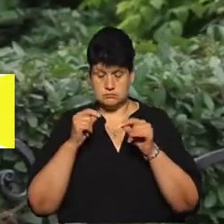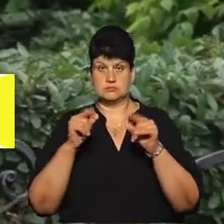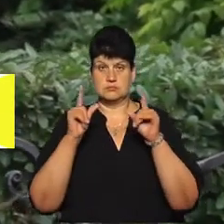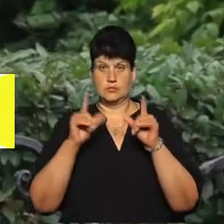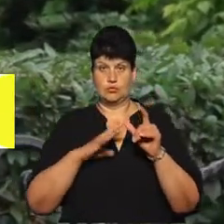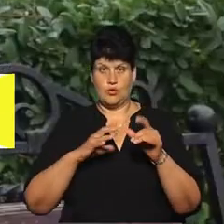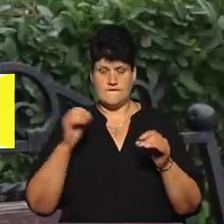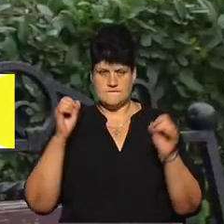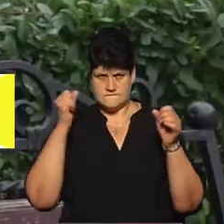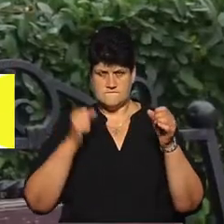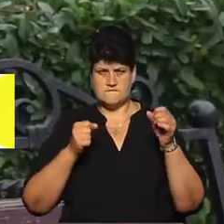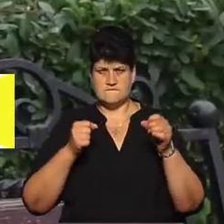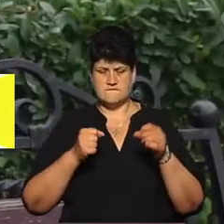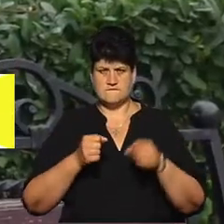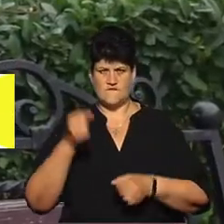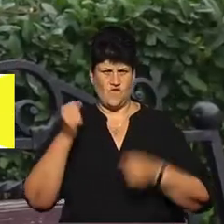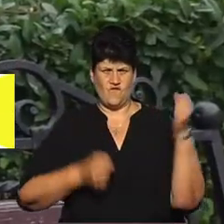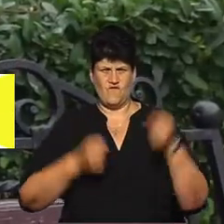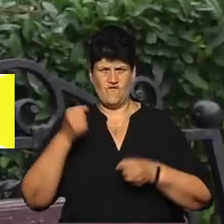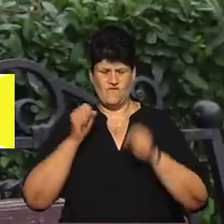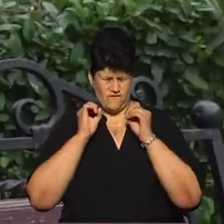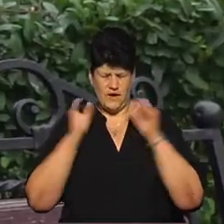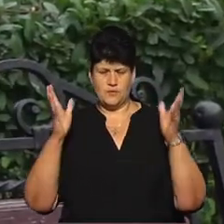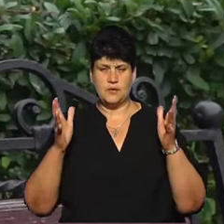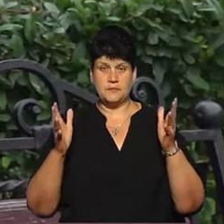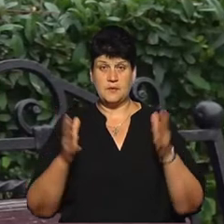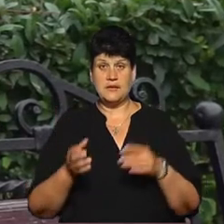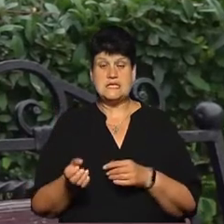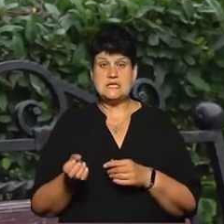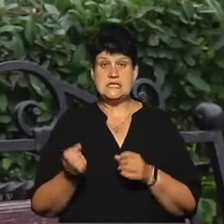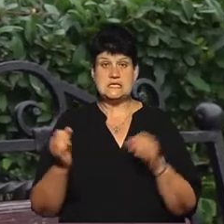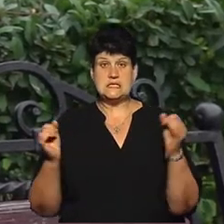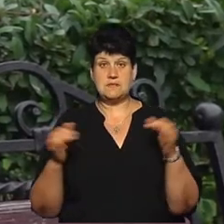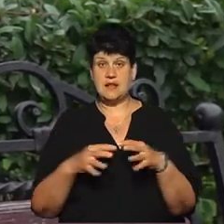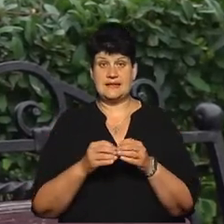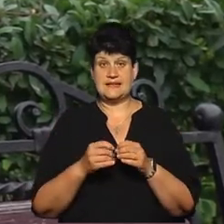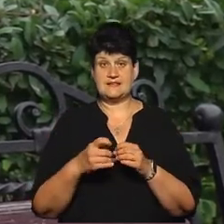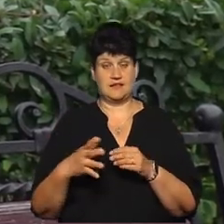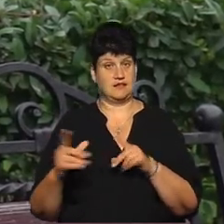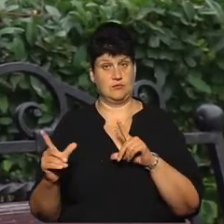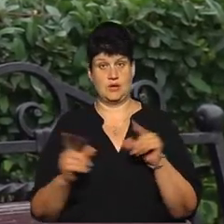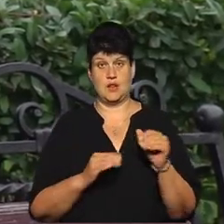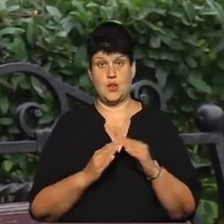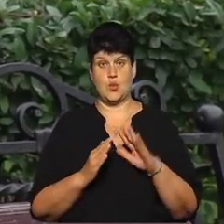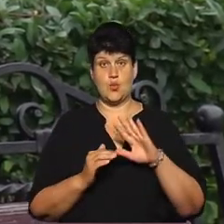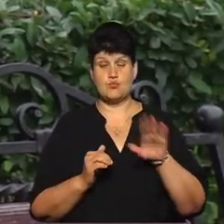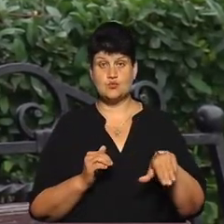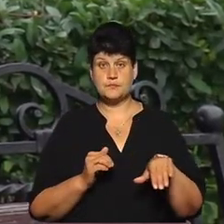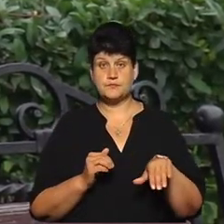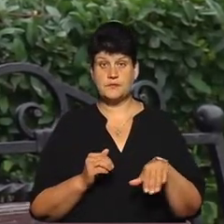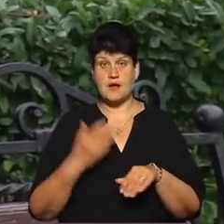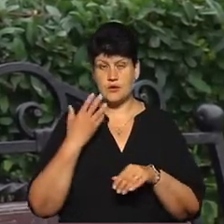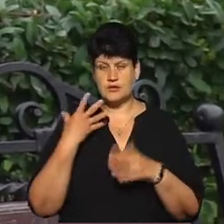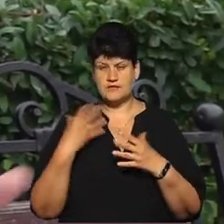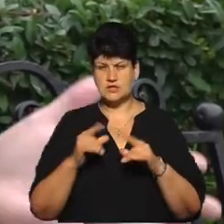від вибухів. Ми просто в перші 10 хвилин з друзями зібралися і виїхали до Тернополя, додому. Ось, і коли вже